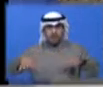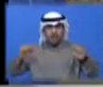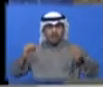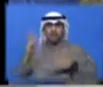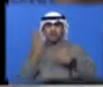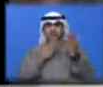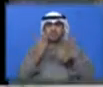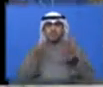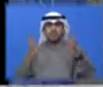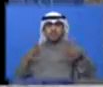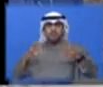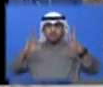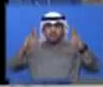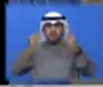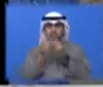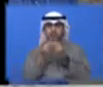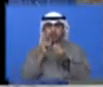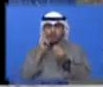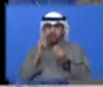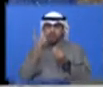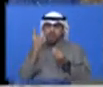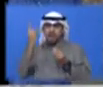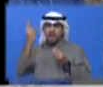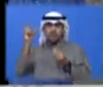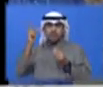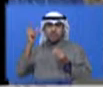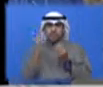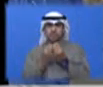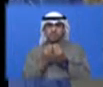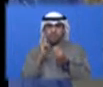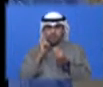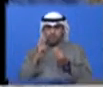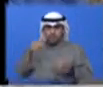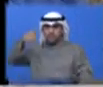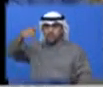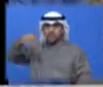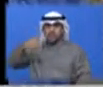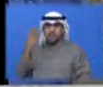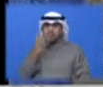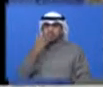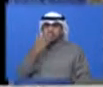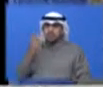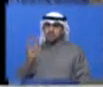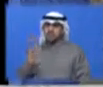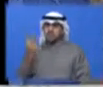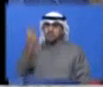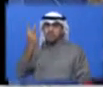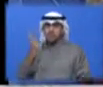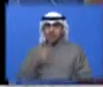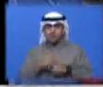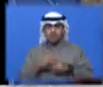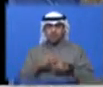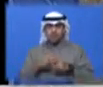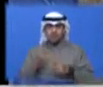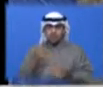وستنفذ في خلال 10 أشهر، بمعنى أن لدينا على الأقل 6 مدارس جديدة من 7 مدارس المتبرع بها من حكومة